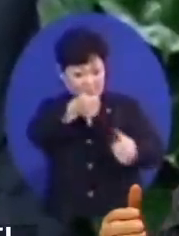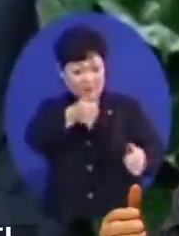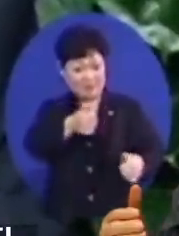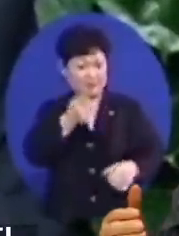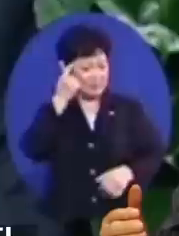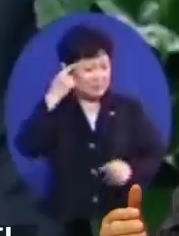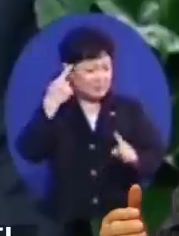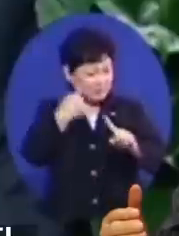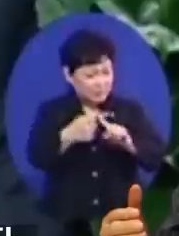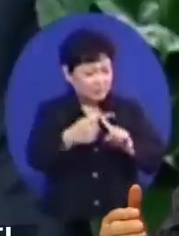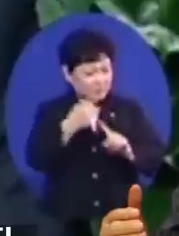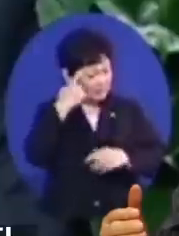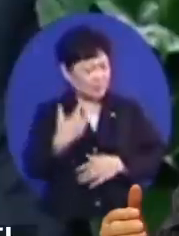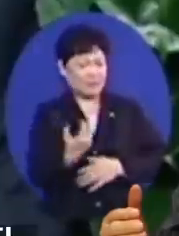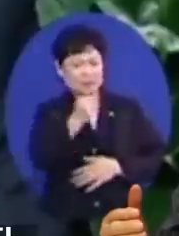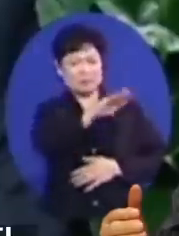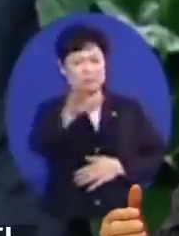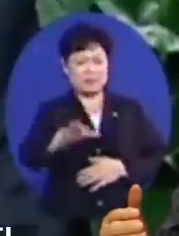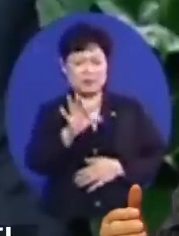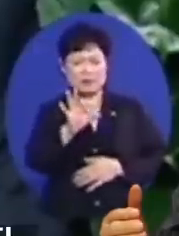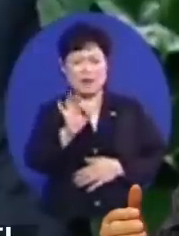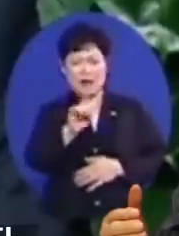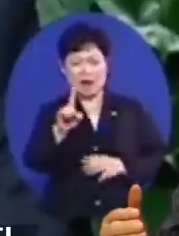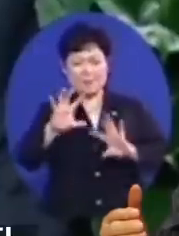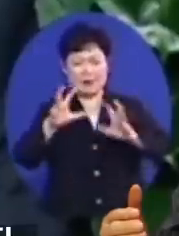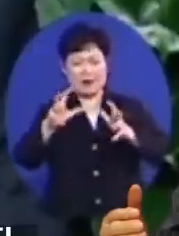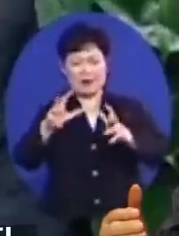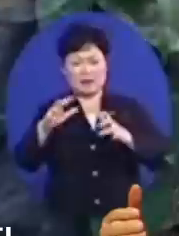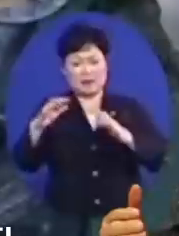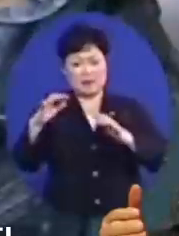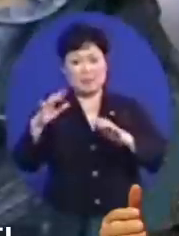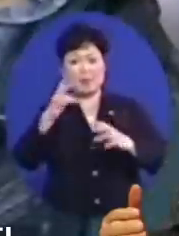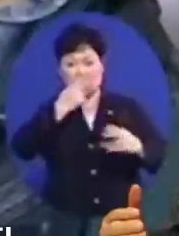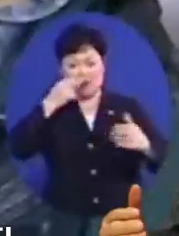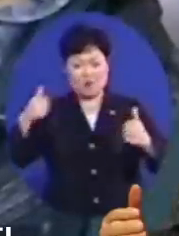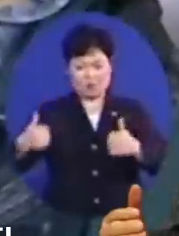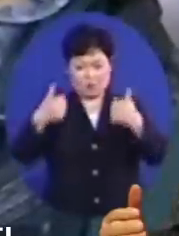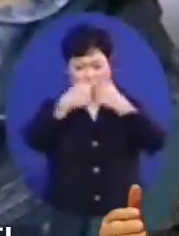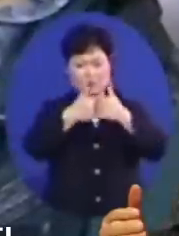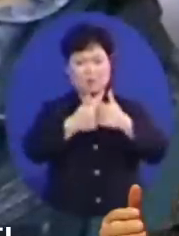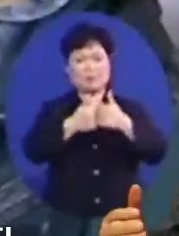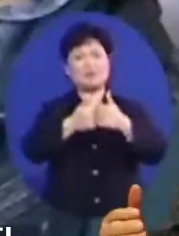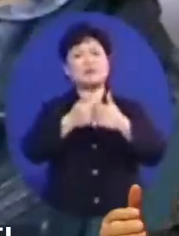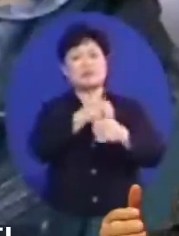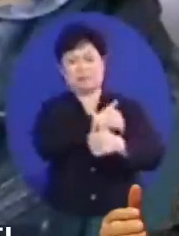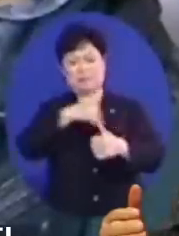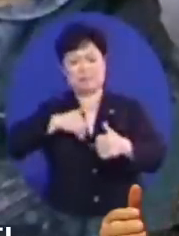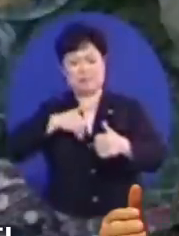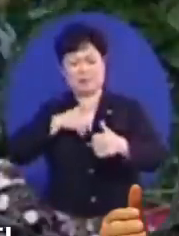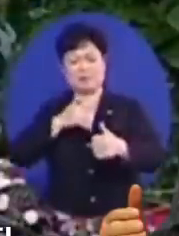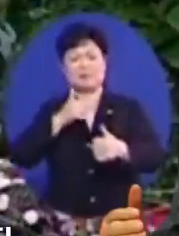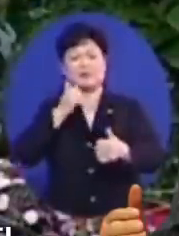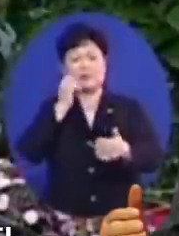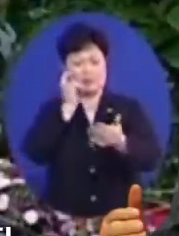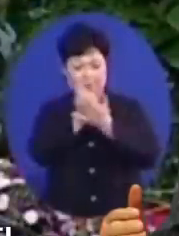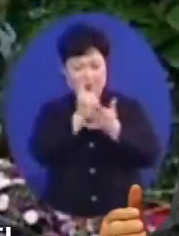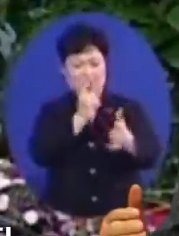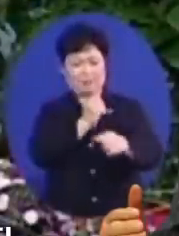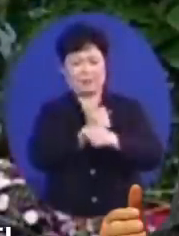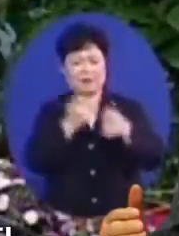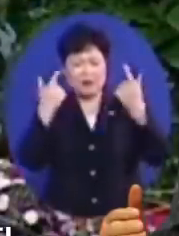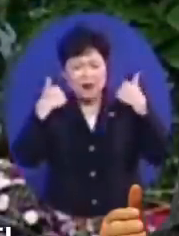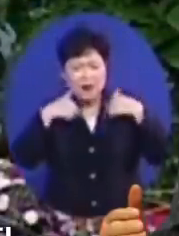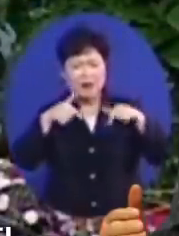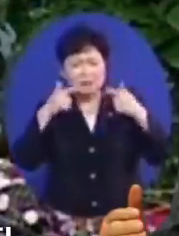긍정적인 생각을 가지고 우리의 아말렉에 대결하면 이길 수 있게 되는 것입니다. 우리는 항상 아말렉과의 싸울